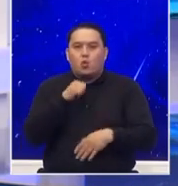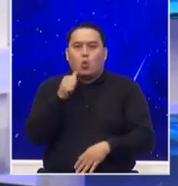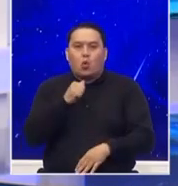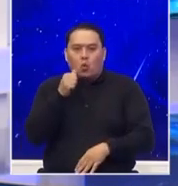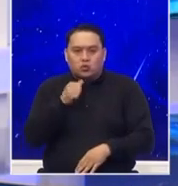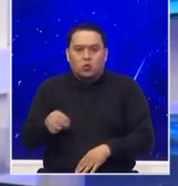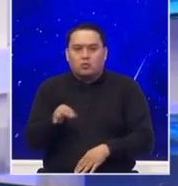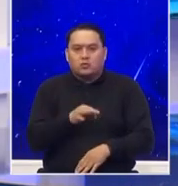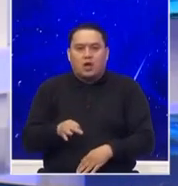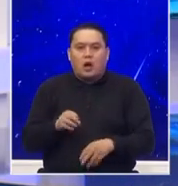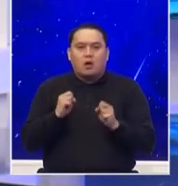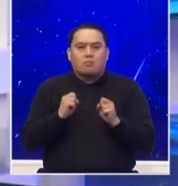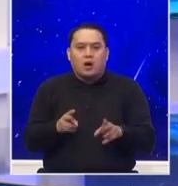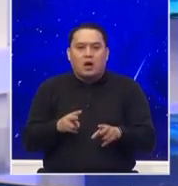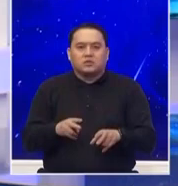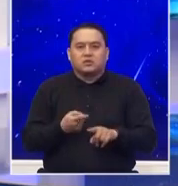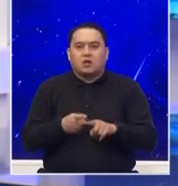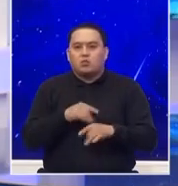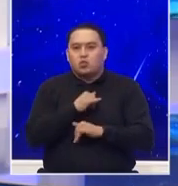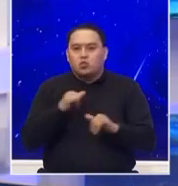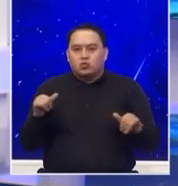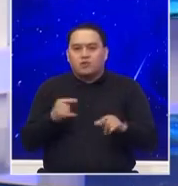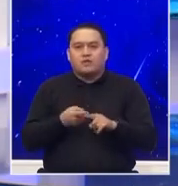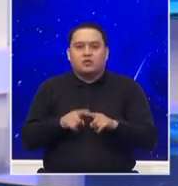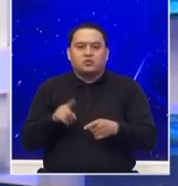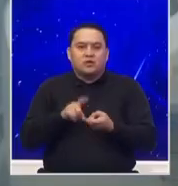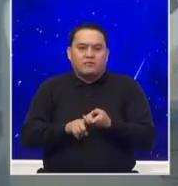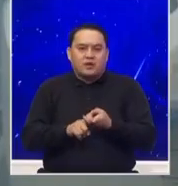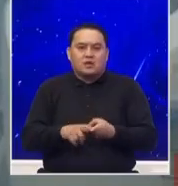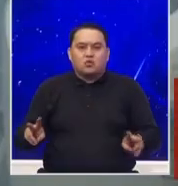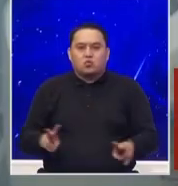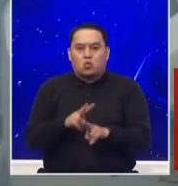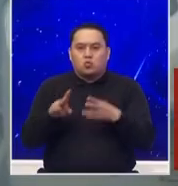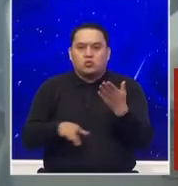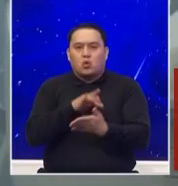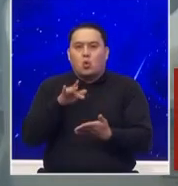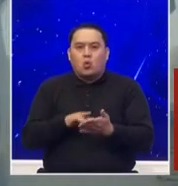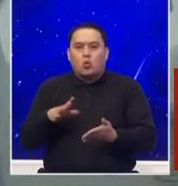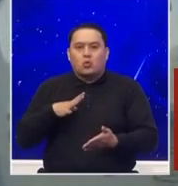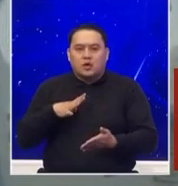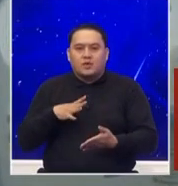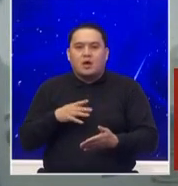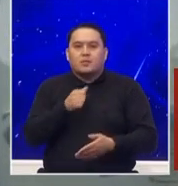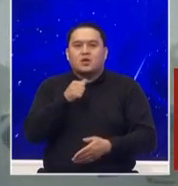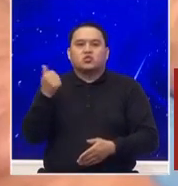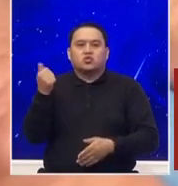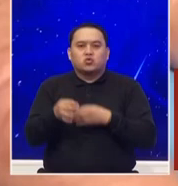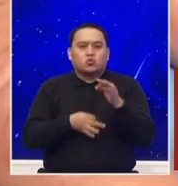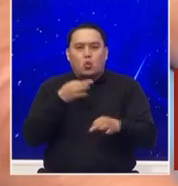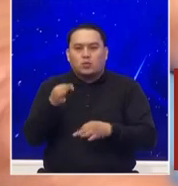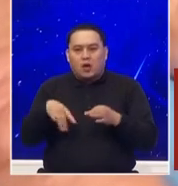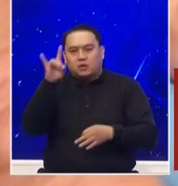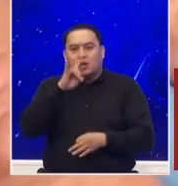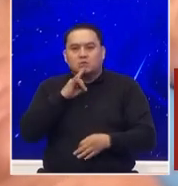и Кустанайская области все еще в красной зоне. На сегодняшний день к ним присоединилась столица Нур-Султан. За прошедшие